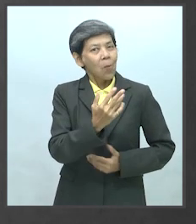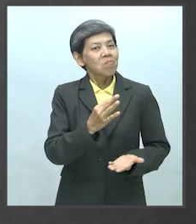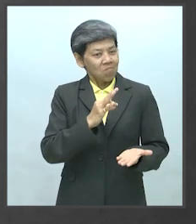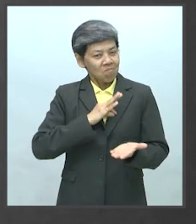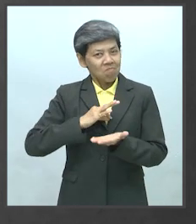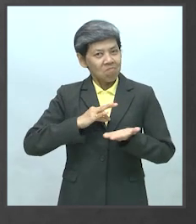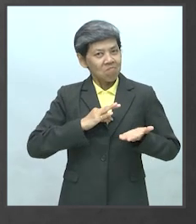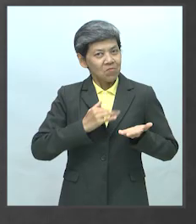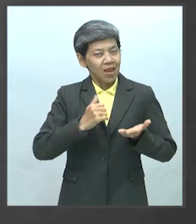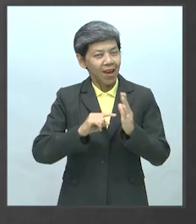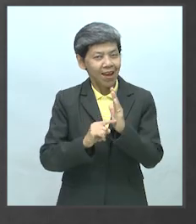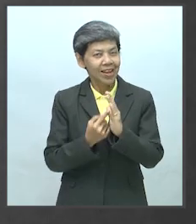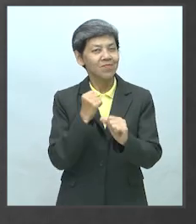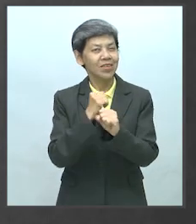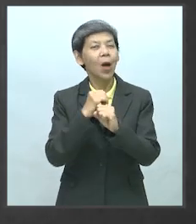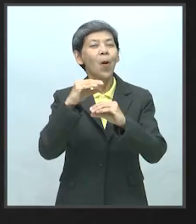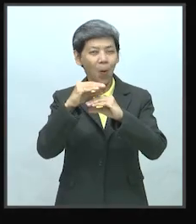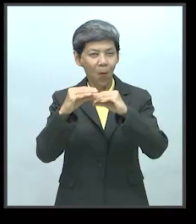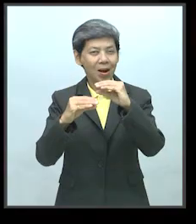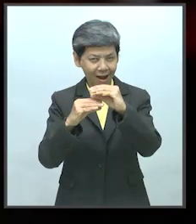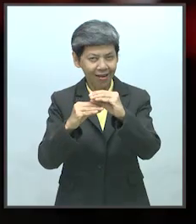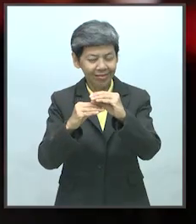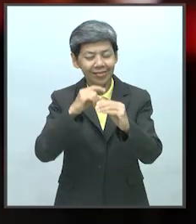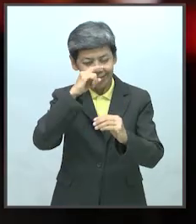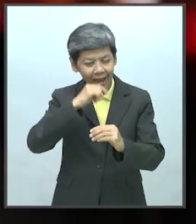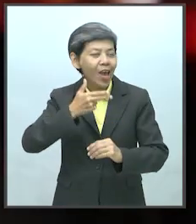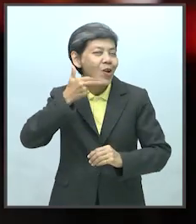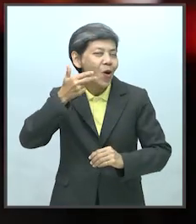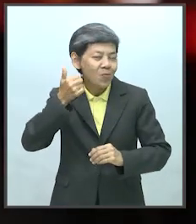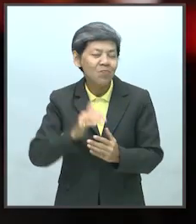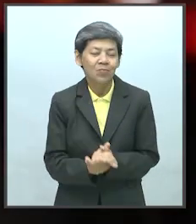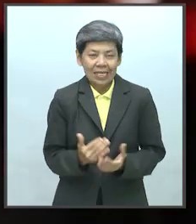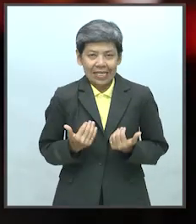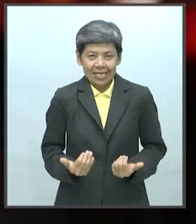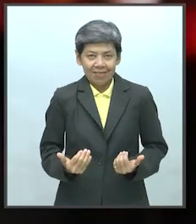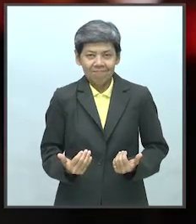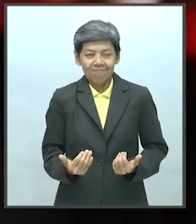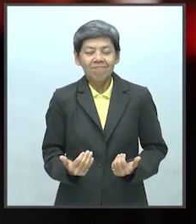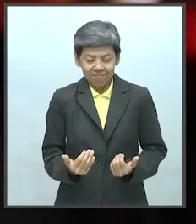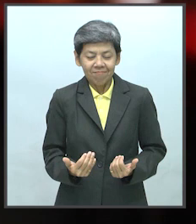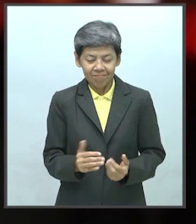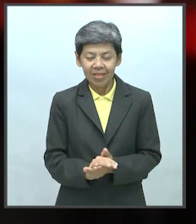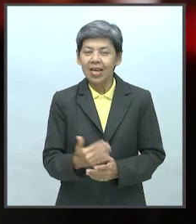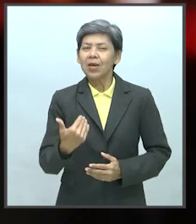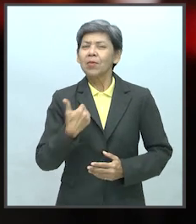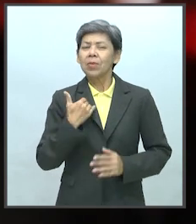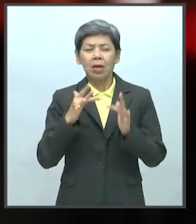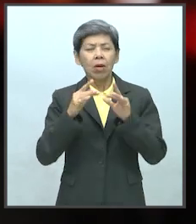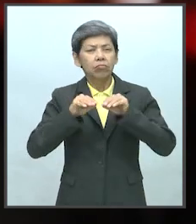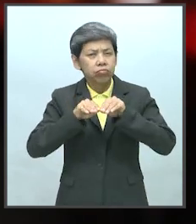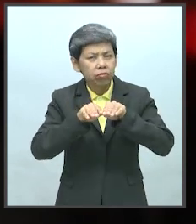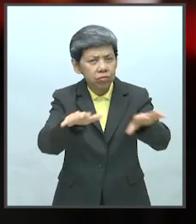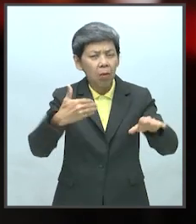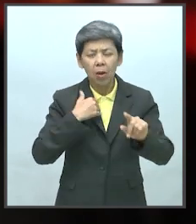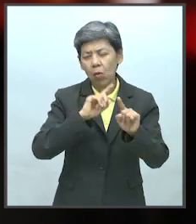นที่นิย ม นะครับนั่นคือจุดเริ่มต้นของโครงการอนุรักษ์ขนมไทยแล้วก็ต่อมาถึงปัจจุบันนี้ก็ในช่วงที่เรามีพว